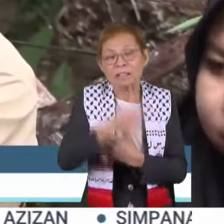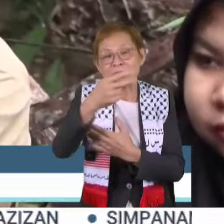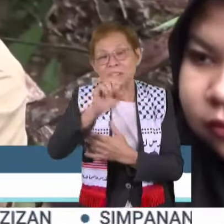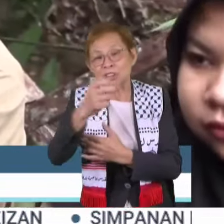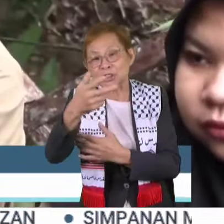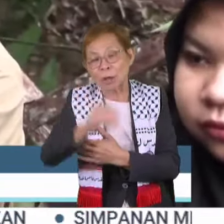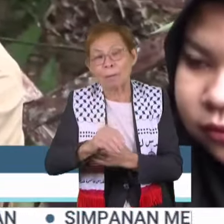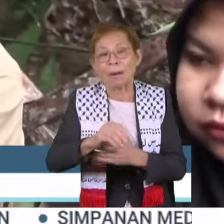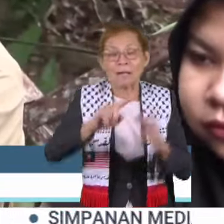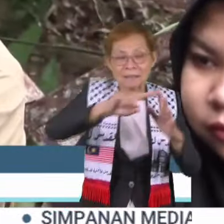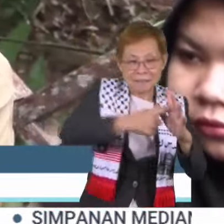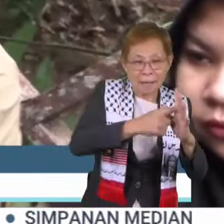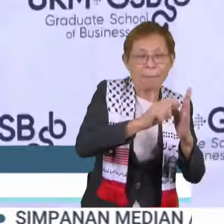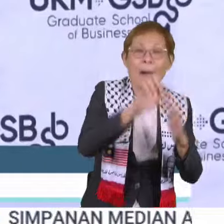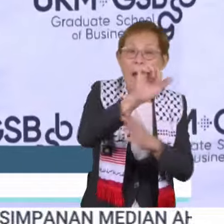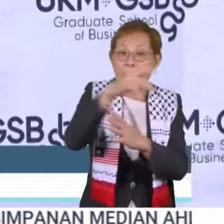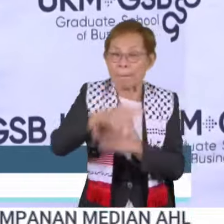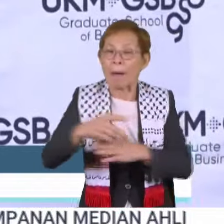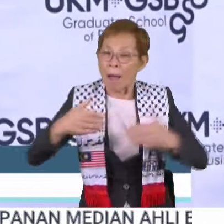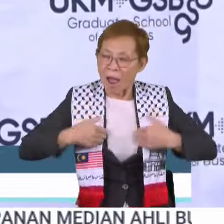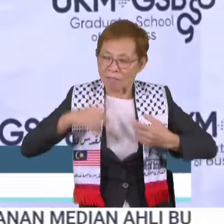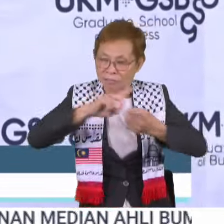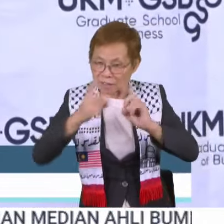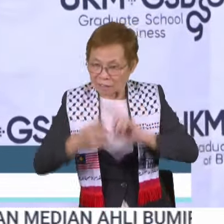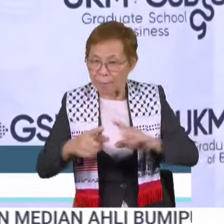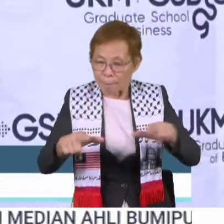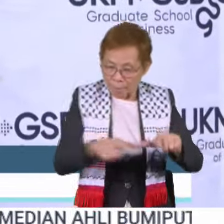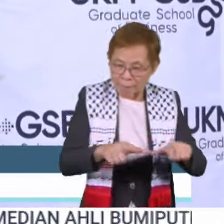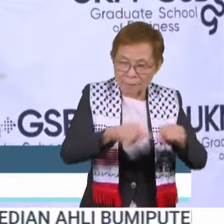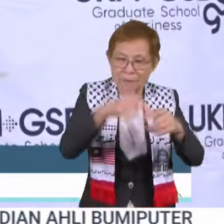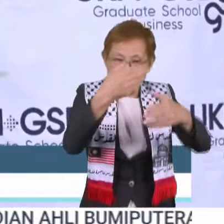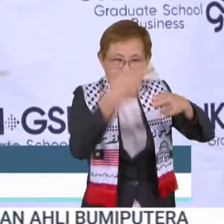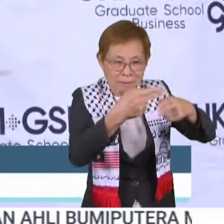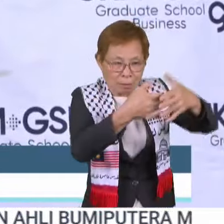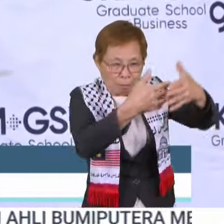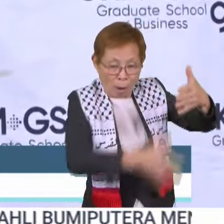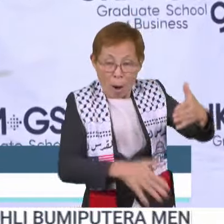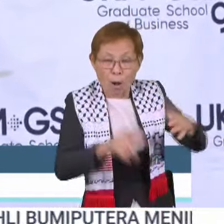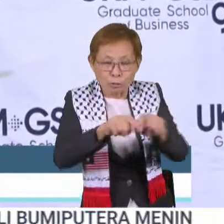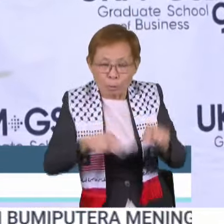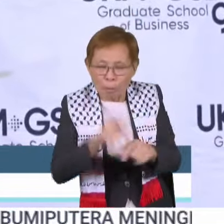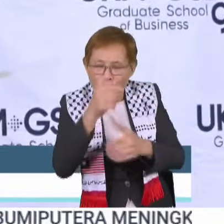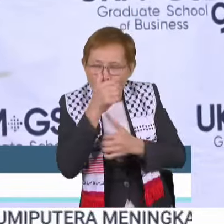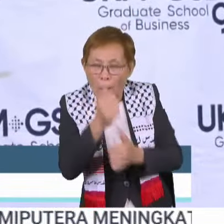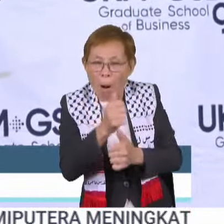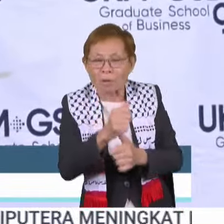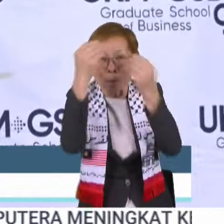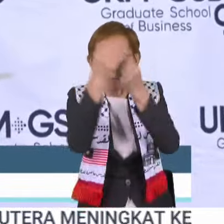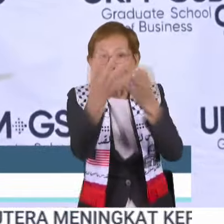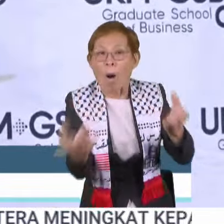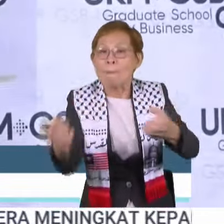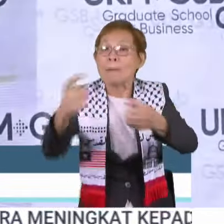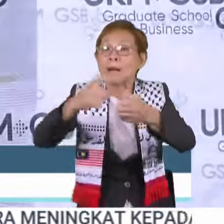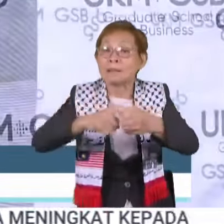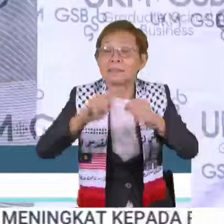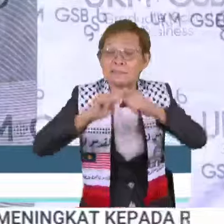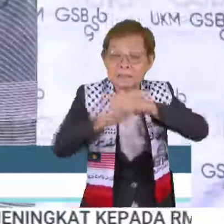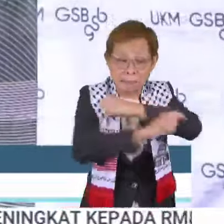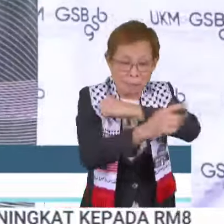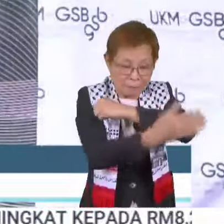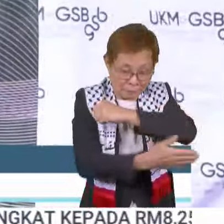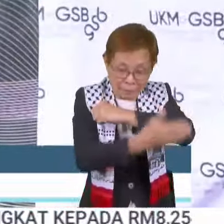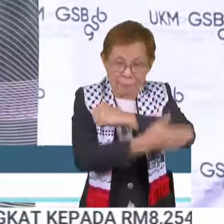pembangunan aplikasi ini merangkumi pendigitalan permit senarai tempat-tempat menarik dan info-info berkaitan Taman negara